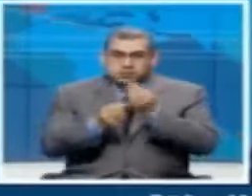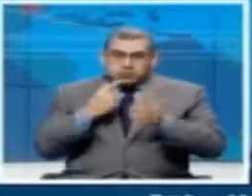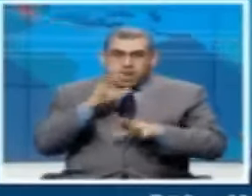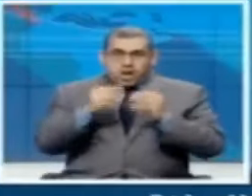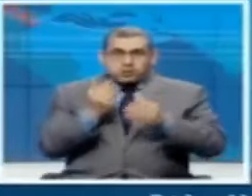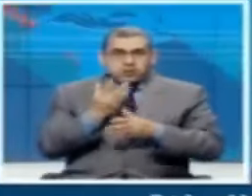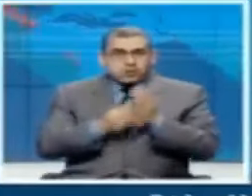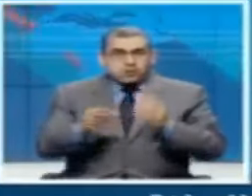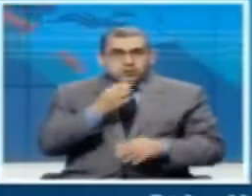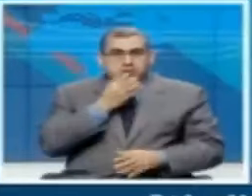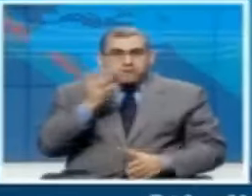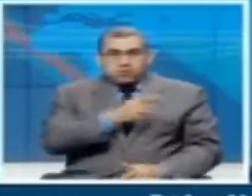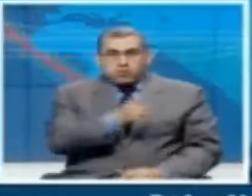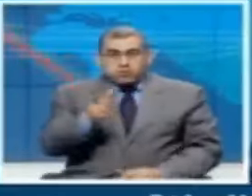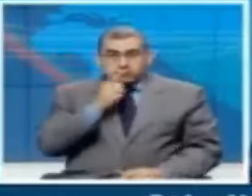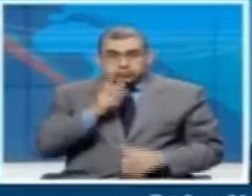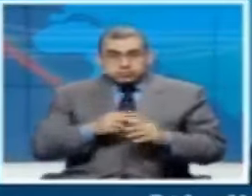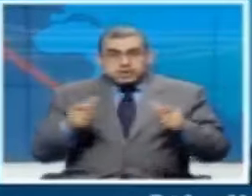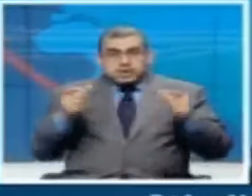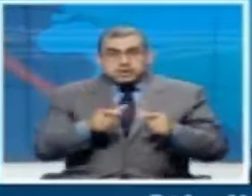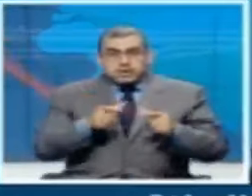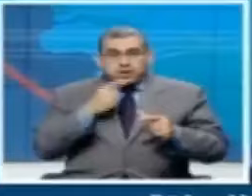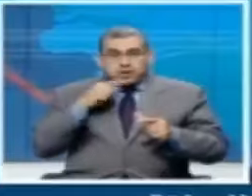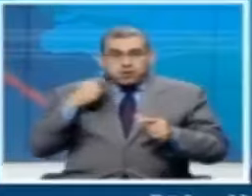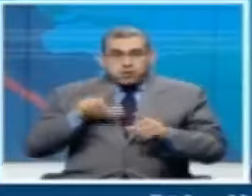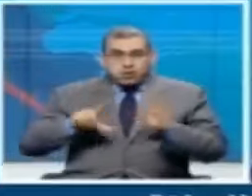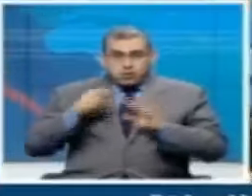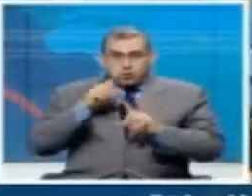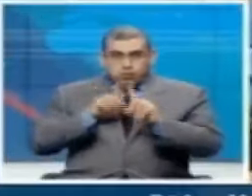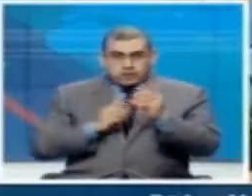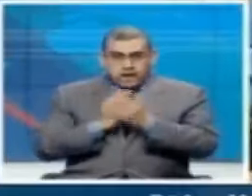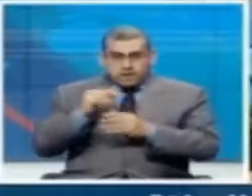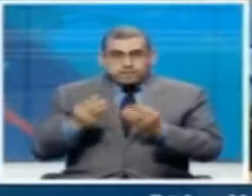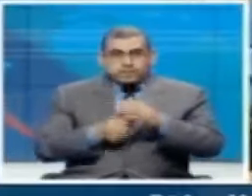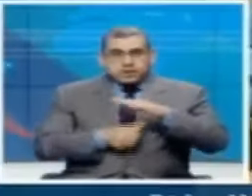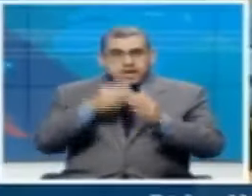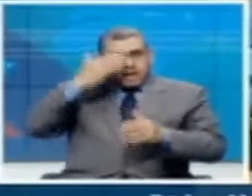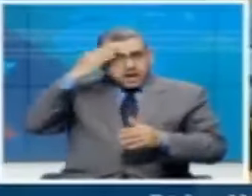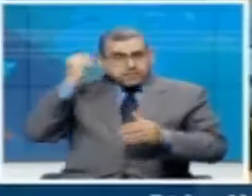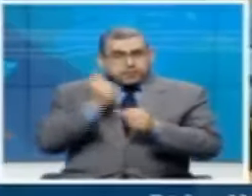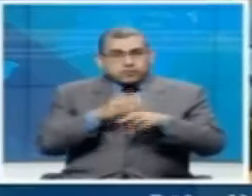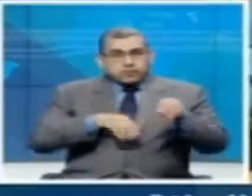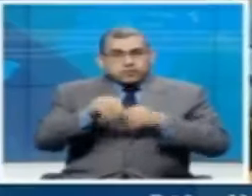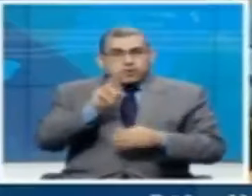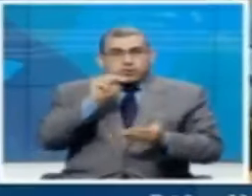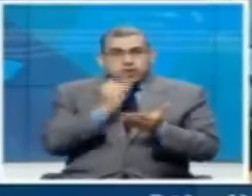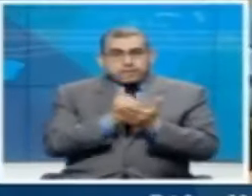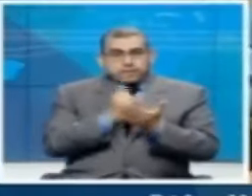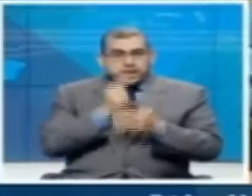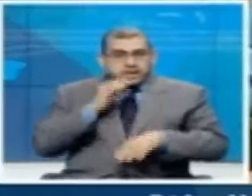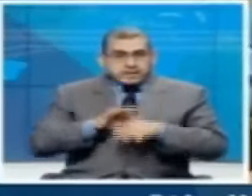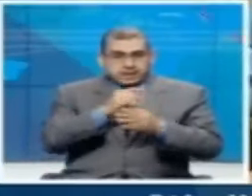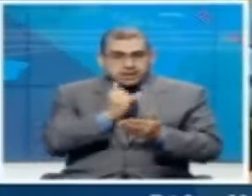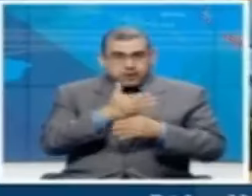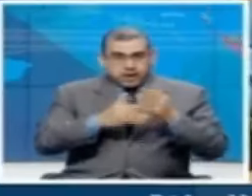سكان القطاع جاء ذلك خلال الاجتماع الذي عقده شكري مع كبيره مسقي الامم المتحده لشؤون الانسانيه